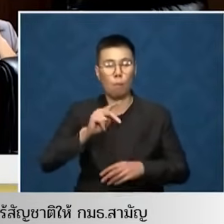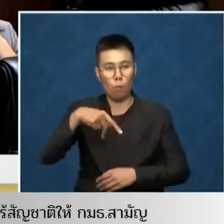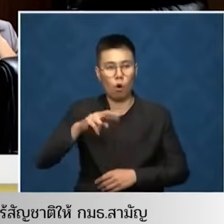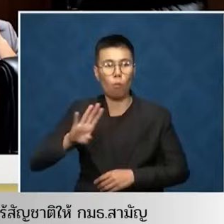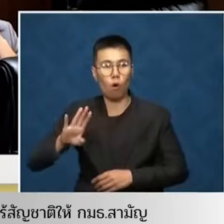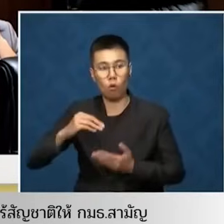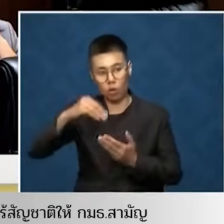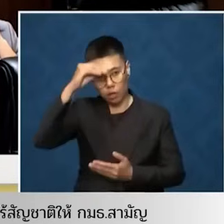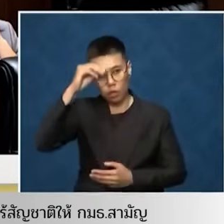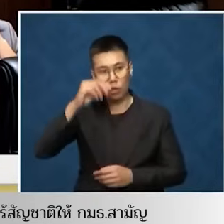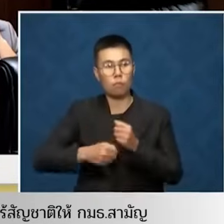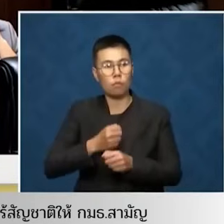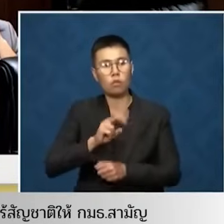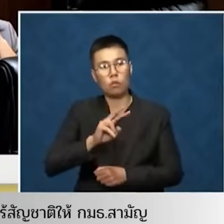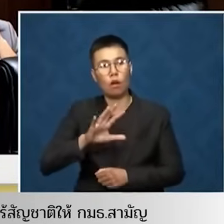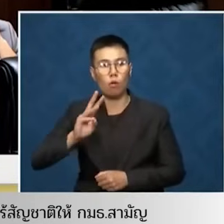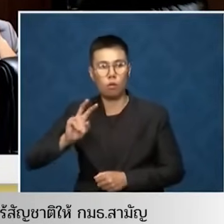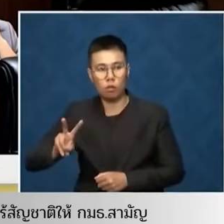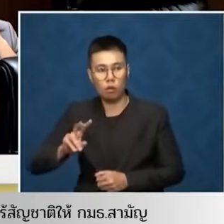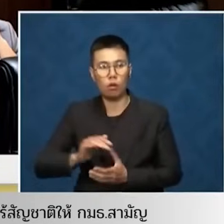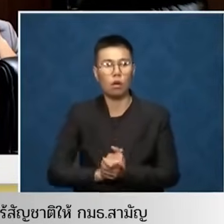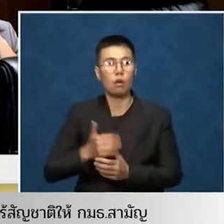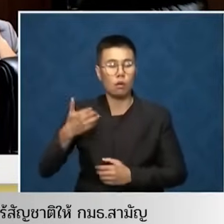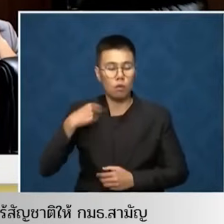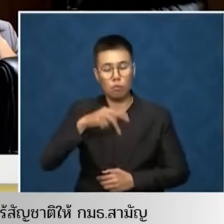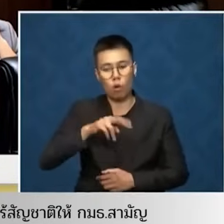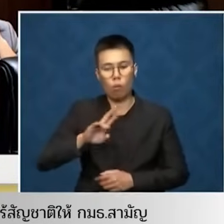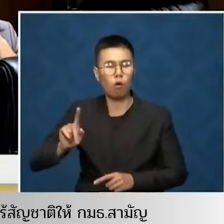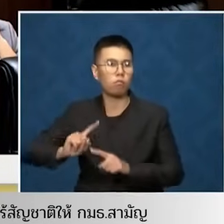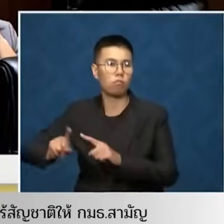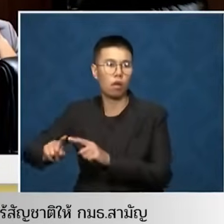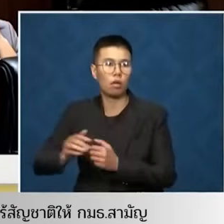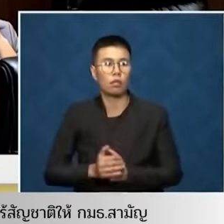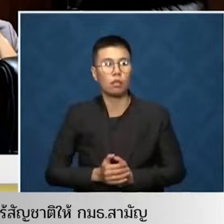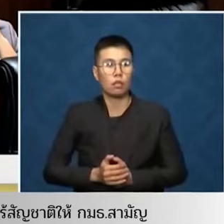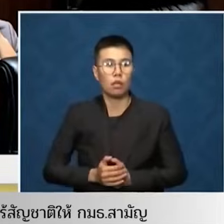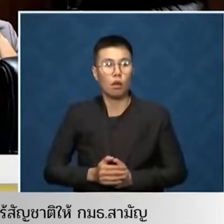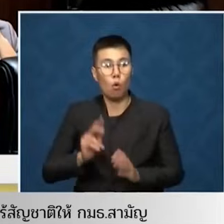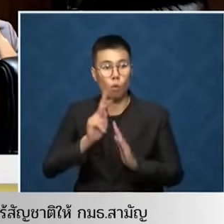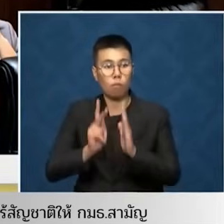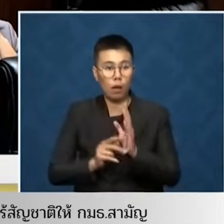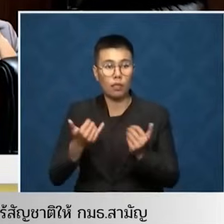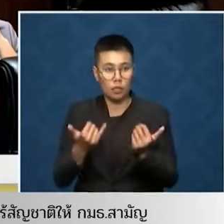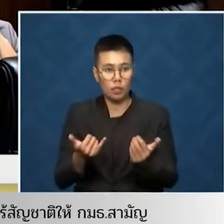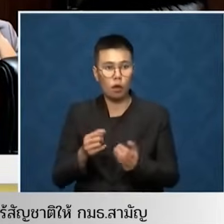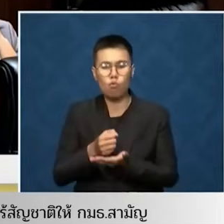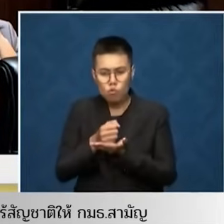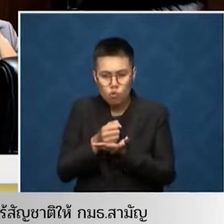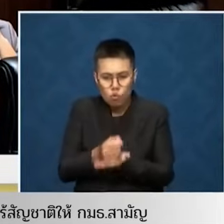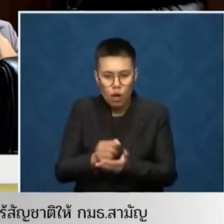ราช2562และพ.ร.บ.ฉบับอื่นๆแต่เชื่อหรือไม่คะว่ากฎหมายเหล่านี้ไม่ได้ช่วยให้เด็